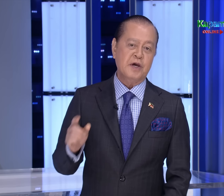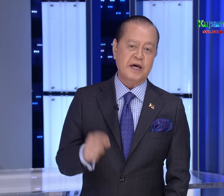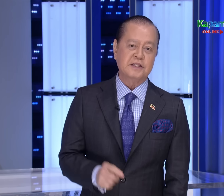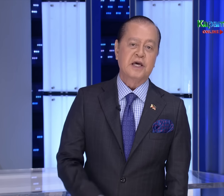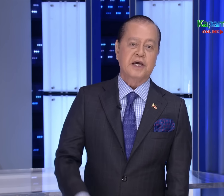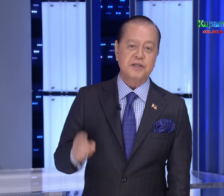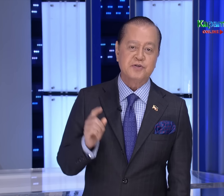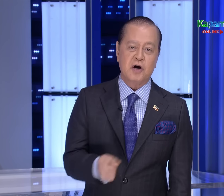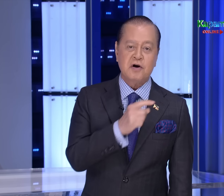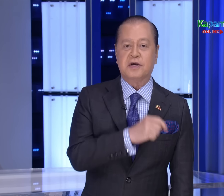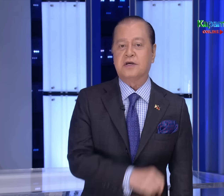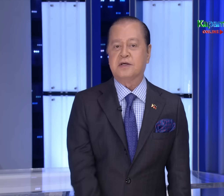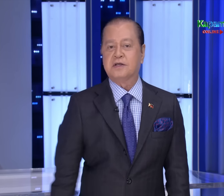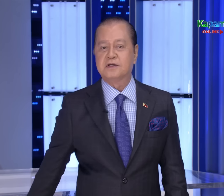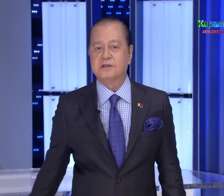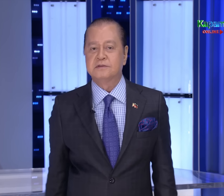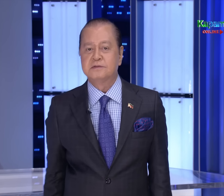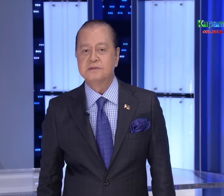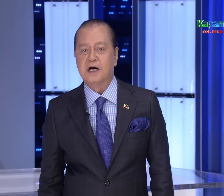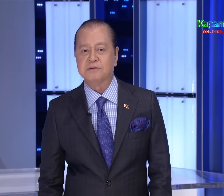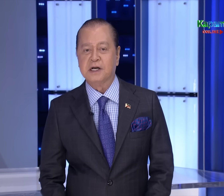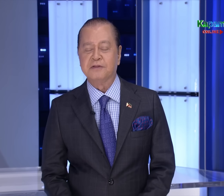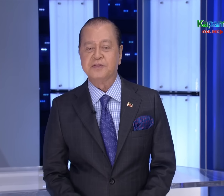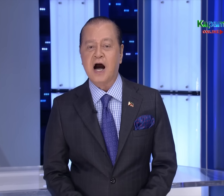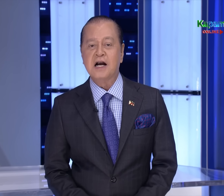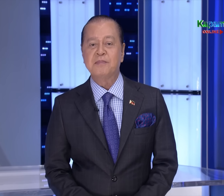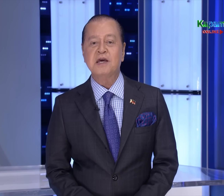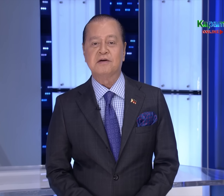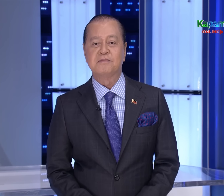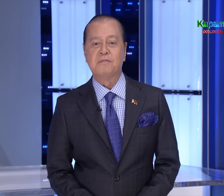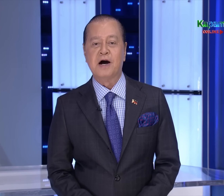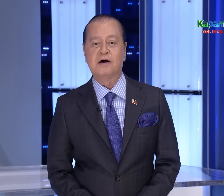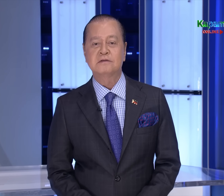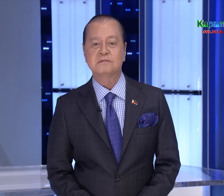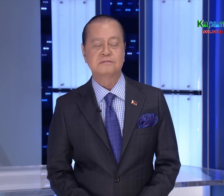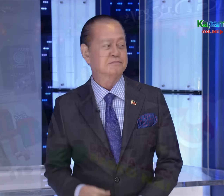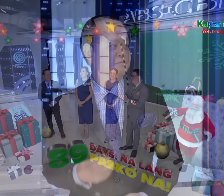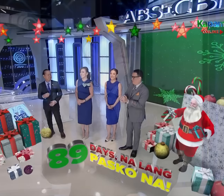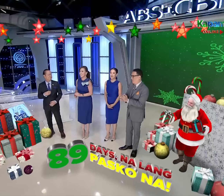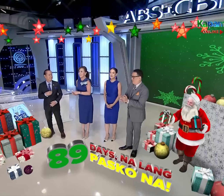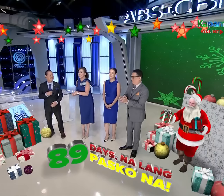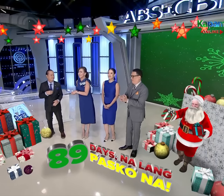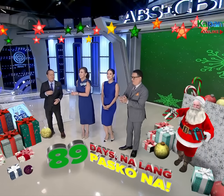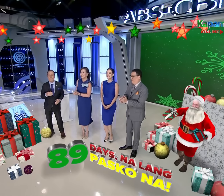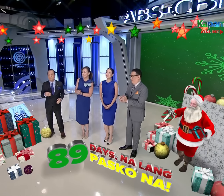Happy weekend. Enjoy! At magandang gabi. Bye on.